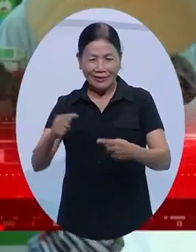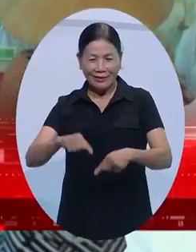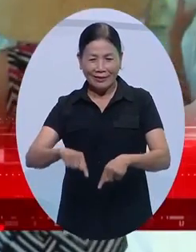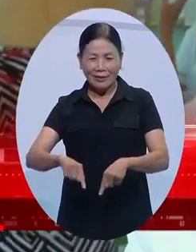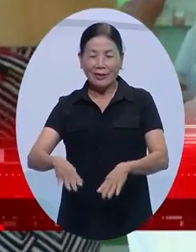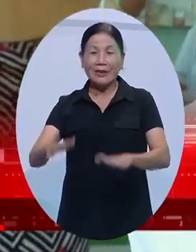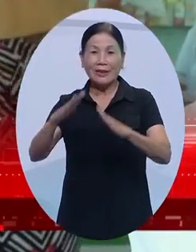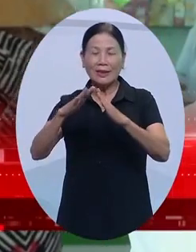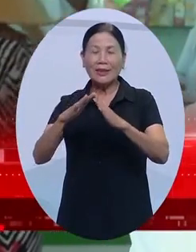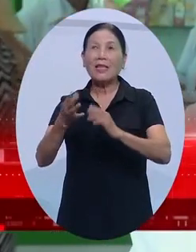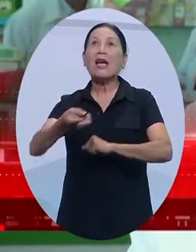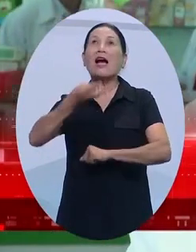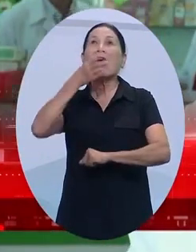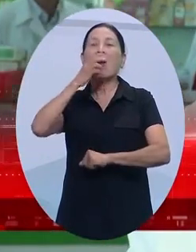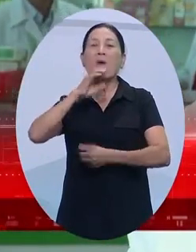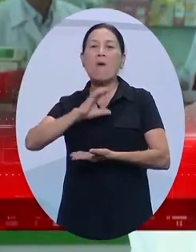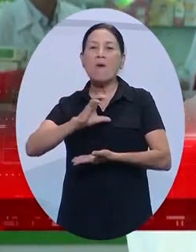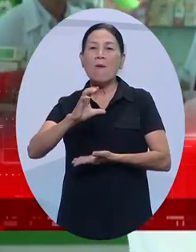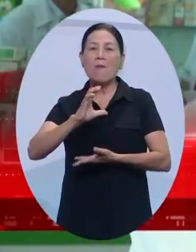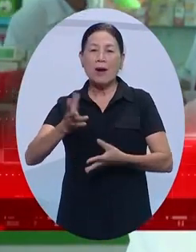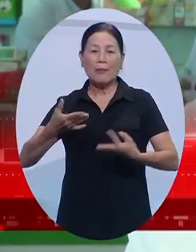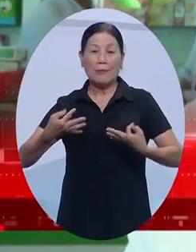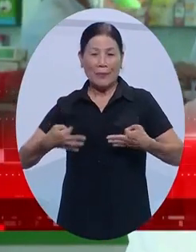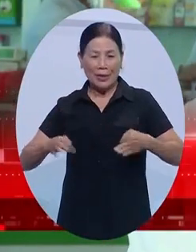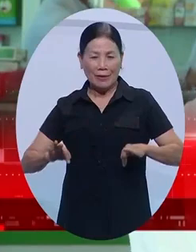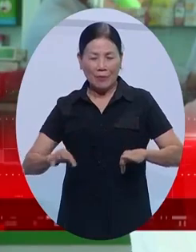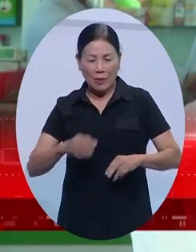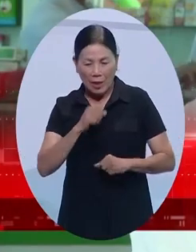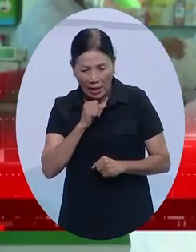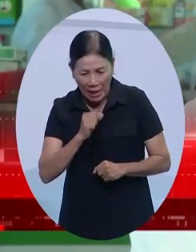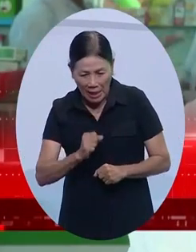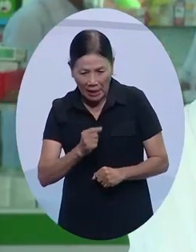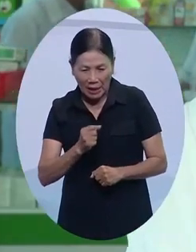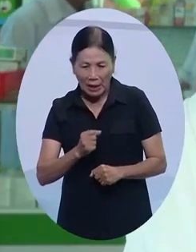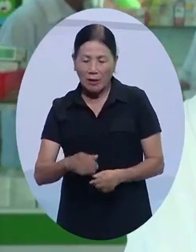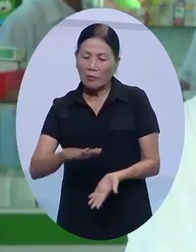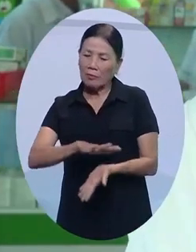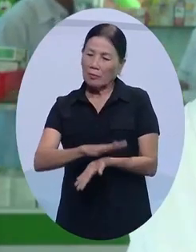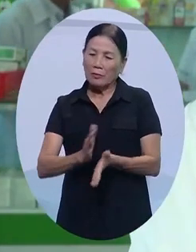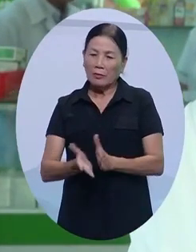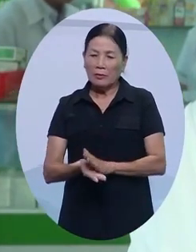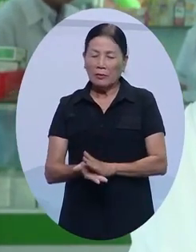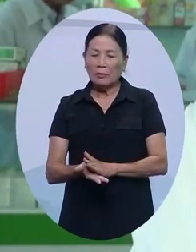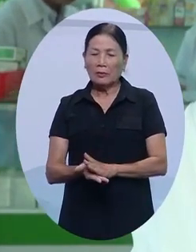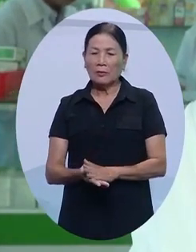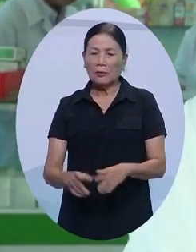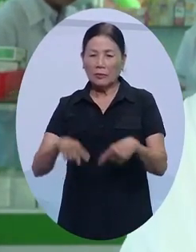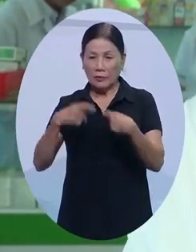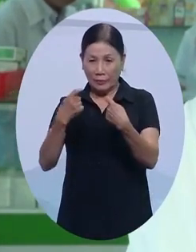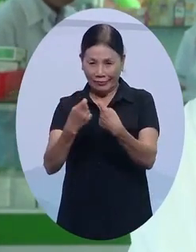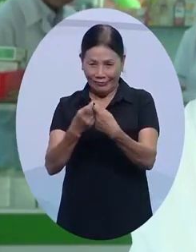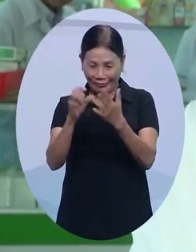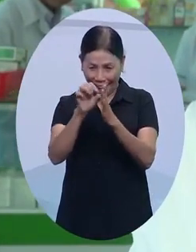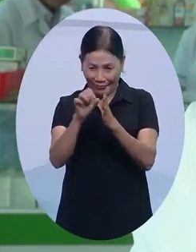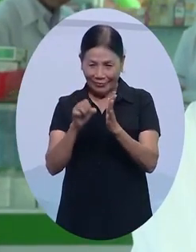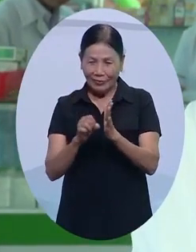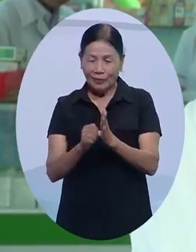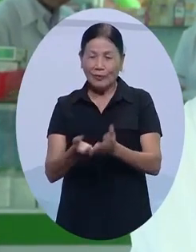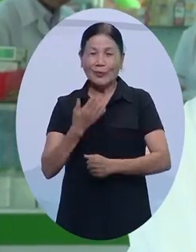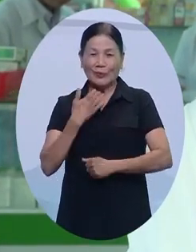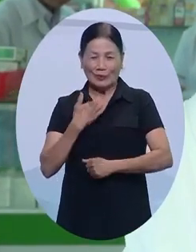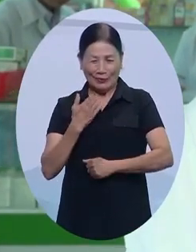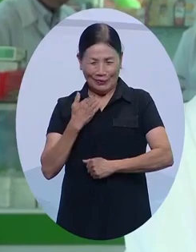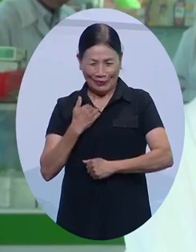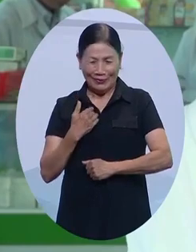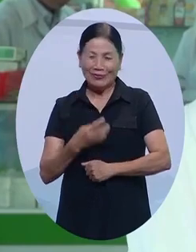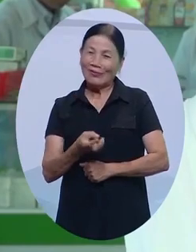IDC sẽ là nơi cấp phát thuốc điều trị miễn phí cho người già neo đơn, trẻ em không nơi nương tựa và gia đình chính sách. Và chúng tôi hy vọng là với những cái hành